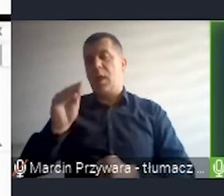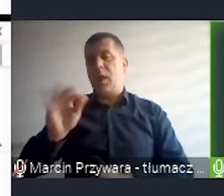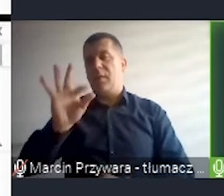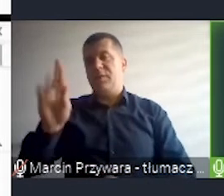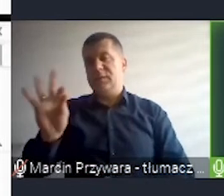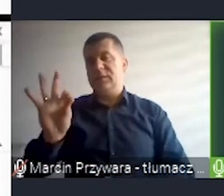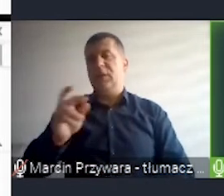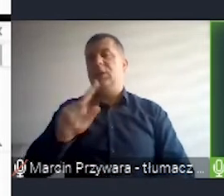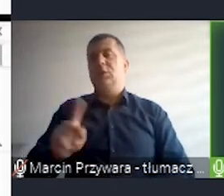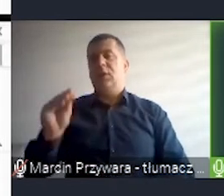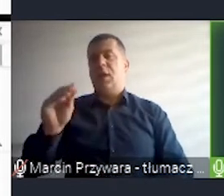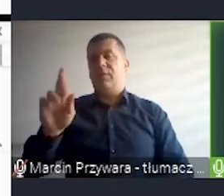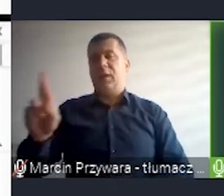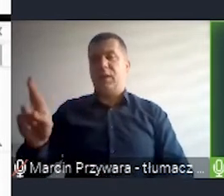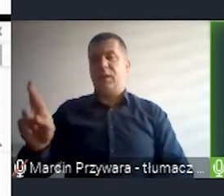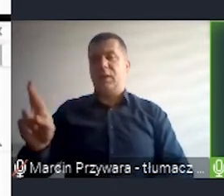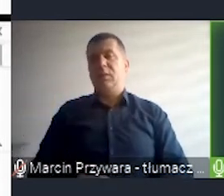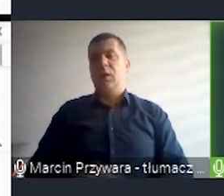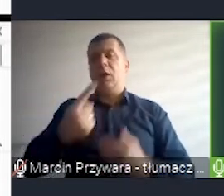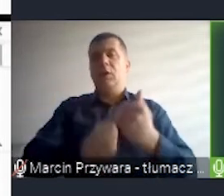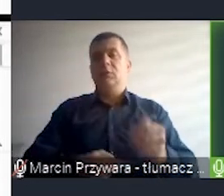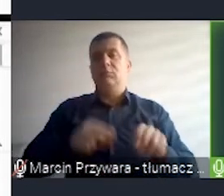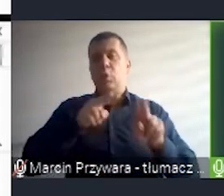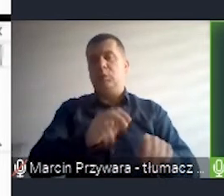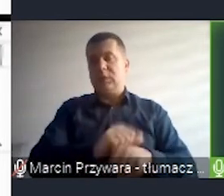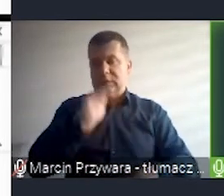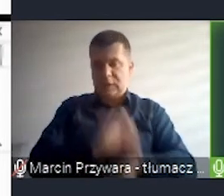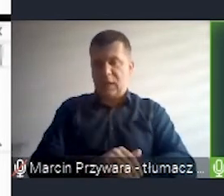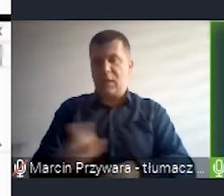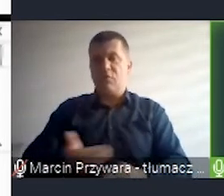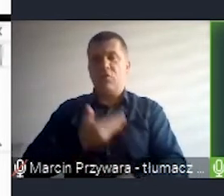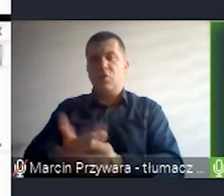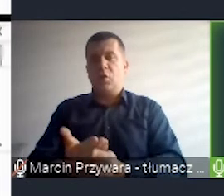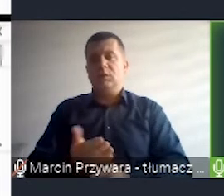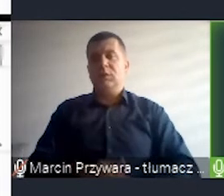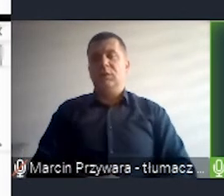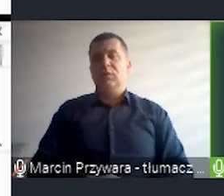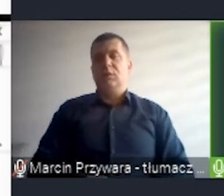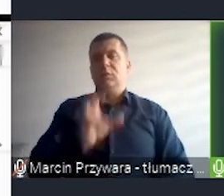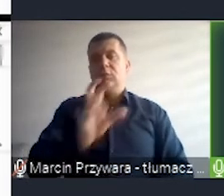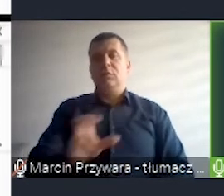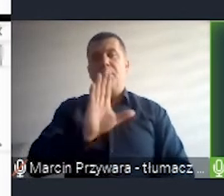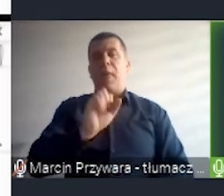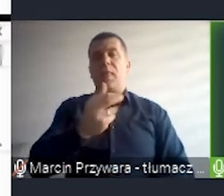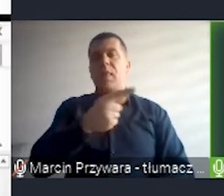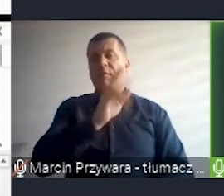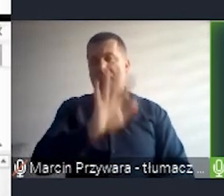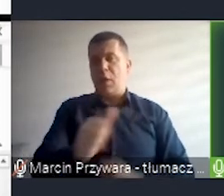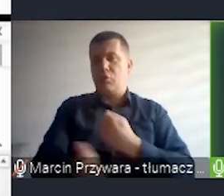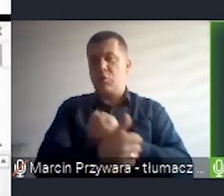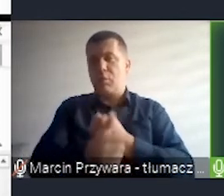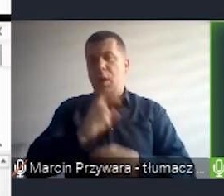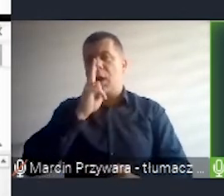FRR. Czy liczba uczestników się zgadza z wnioskiem? Czy beneficjent posiada